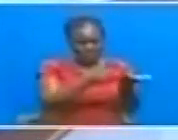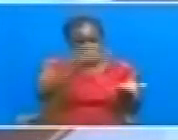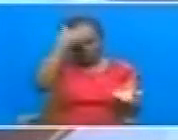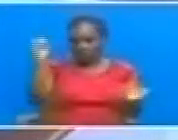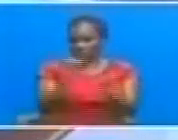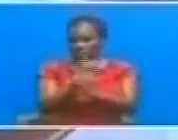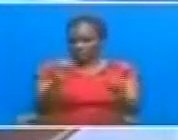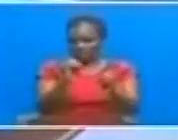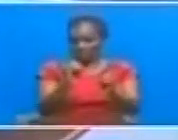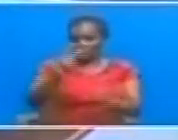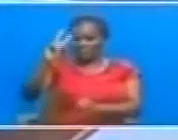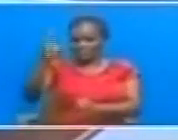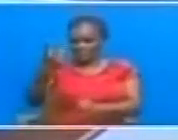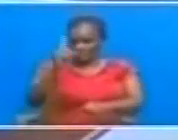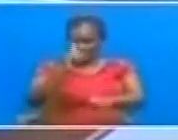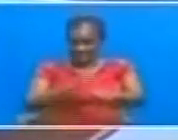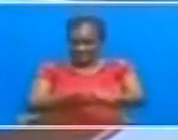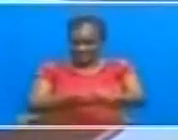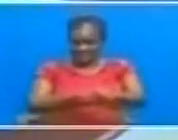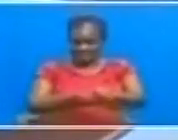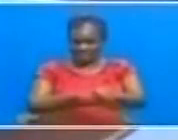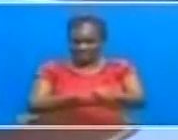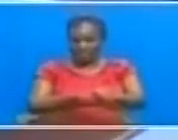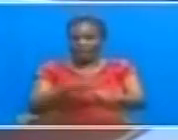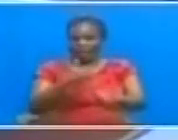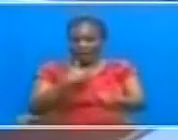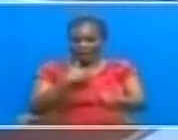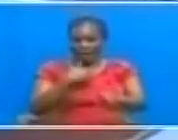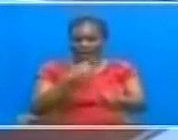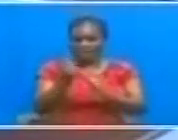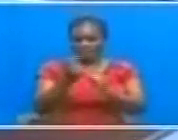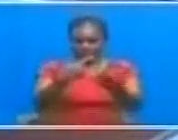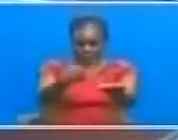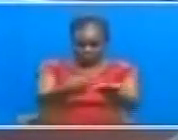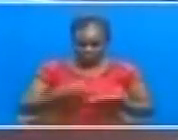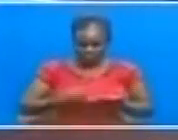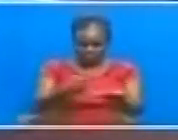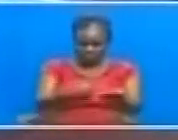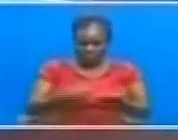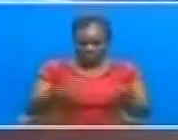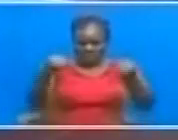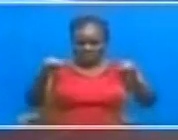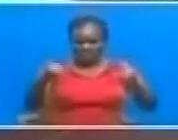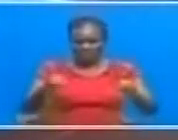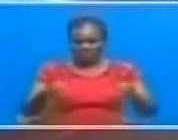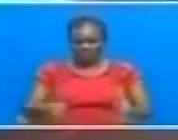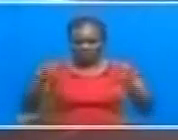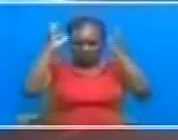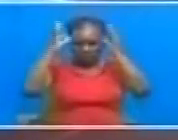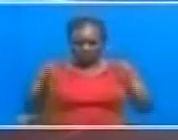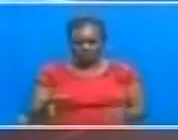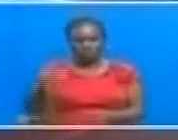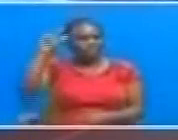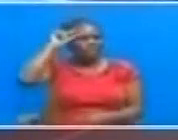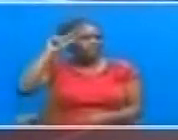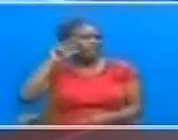kuwa katika sehemu yetu ya pili ya taarifa za KTN leo tutakuwa tunajadili swala la utekelezaji wa kanuni ya jinsia